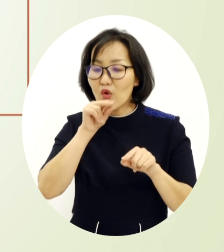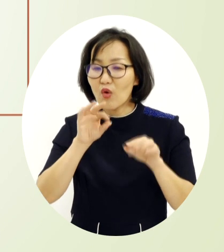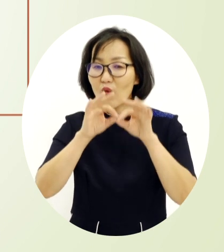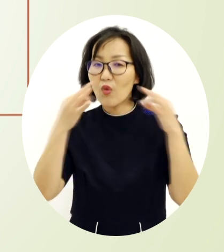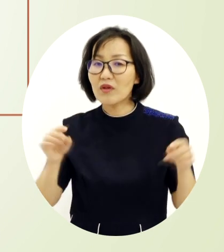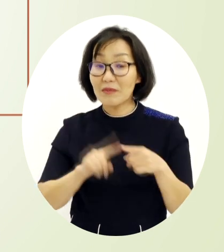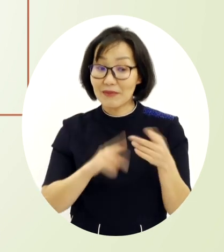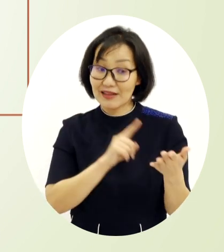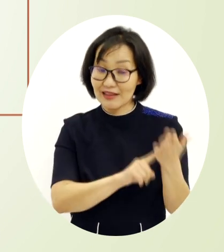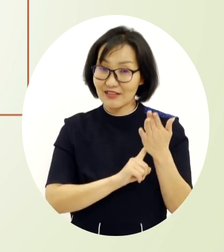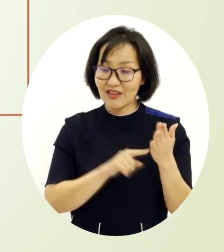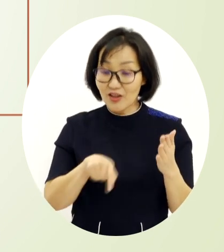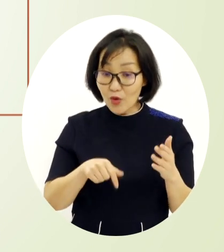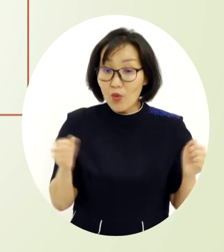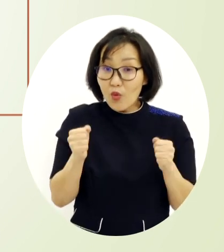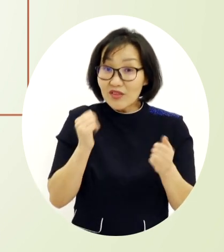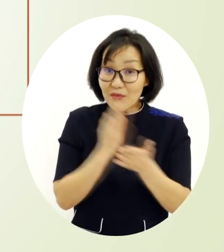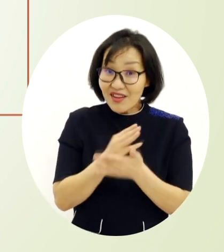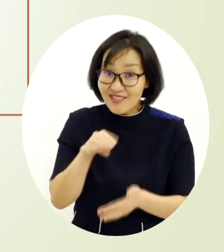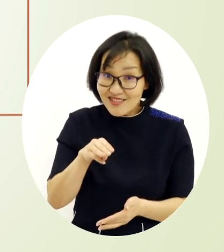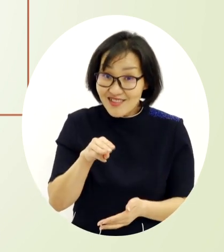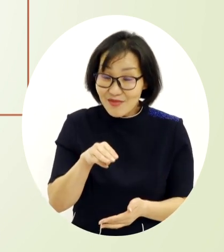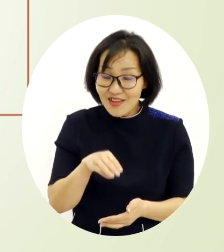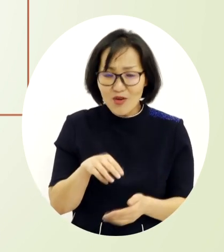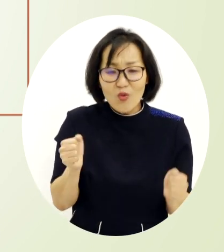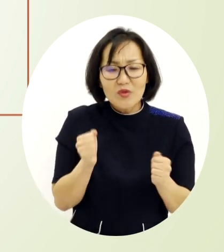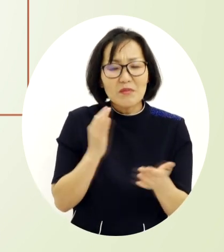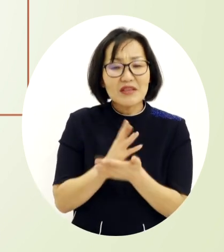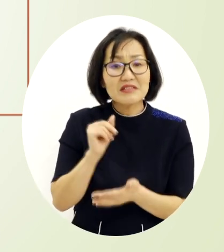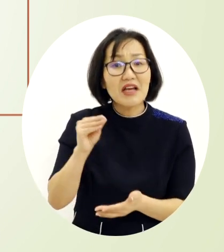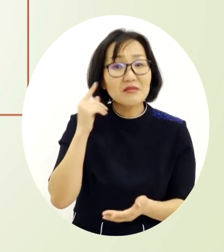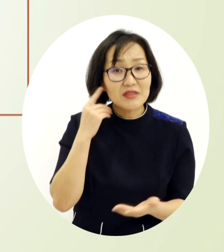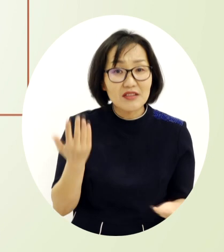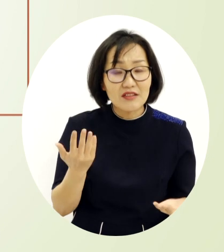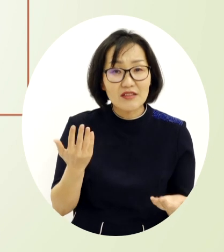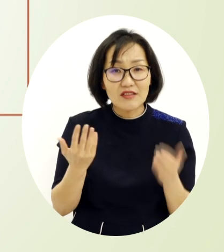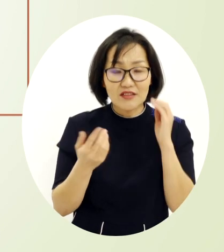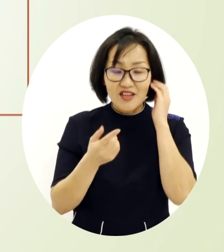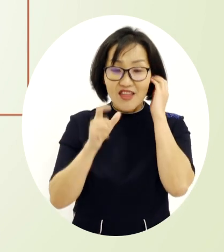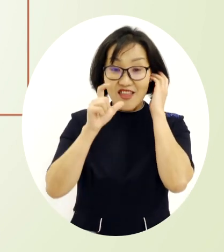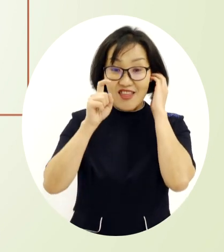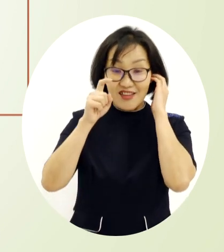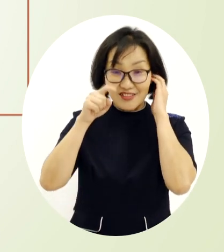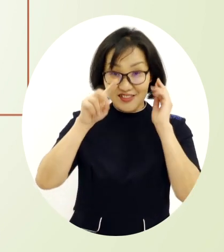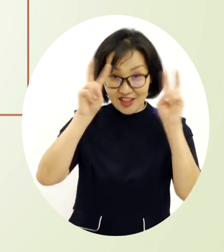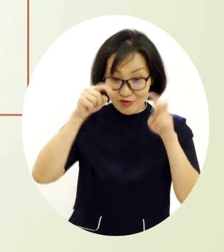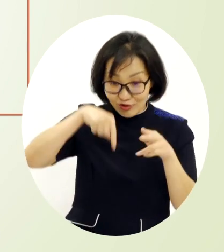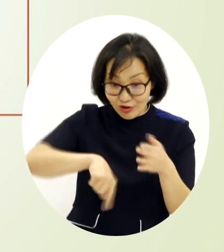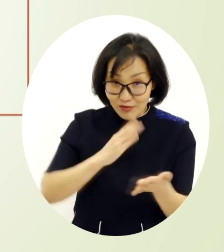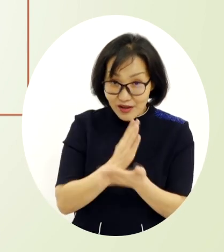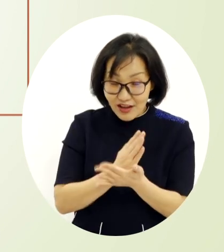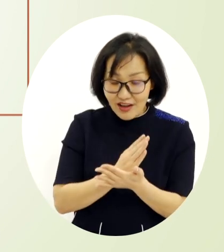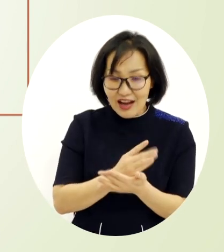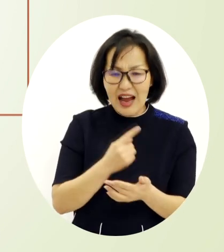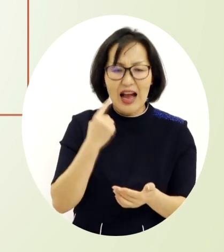За хүйтэн байна гэсэн тийм үү? Энэ хүйтэн байгааг бид нар яаж мэдсэн бэ гэхээр их дотор байгаа хамрын